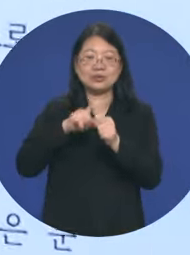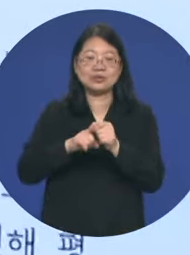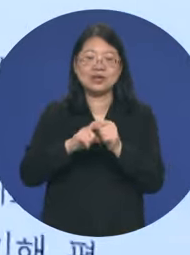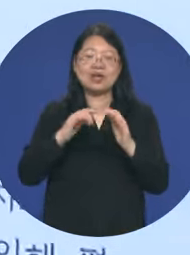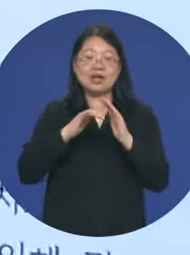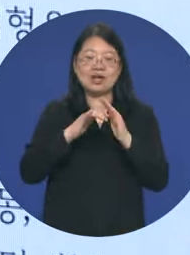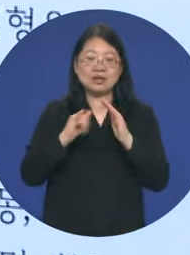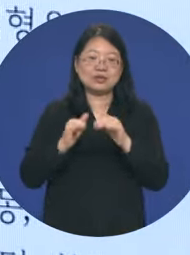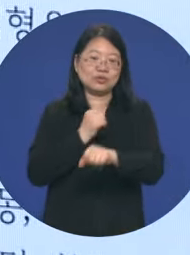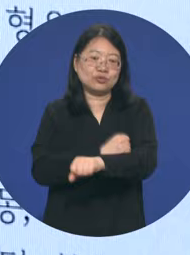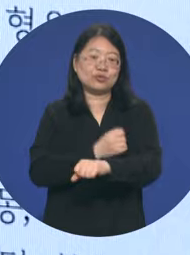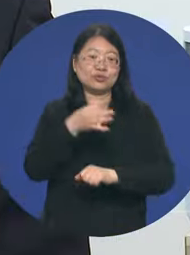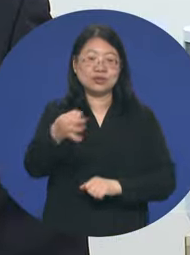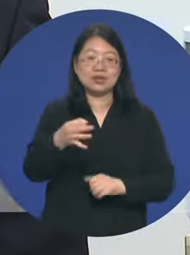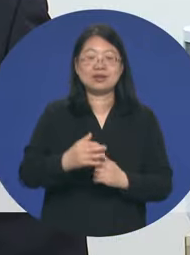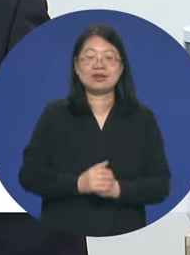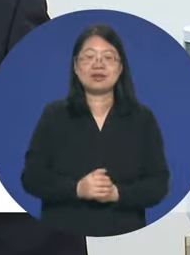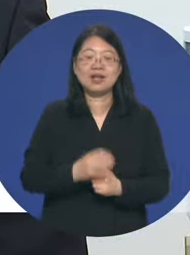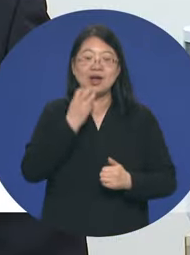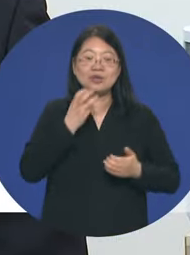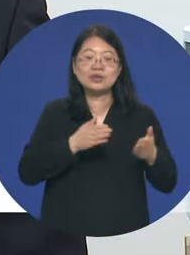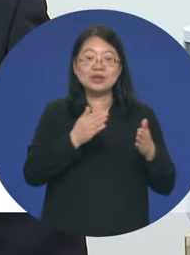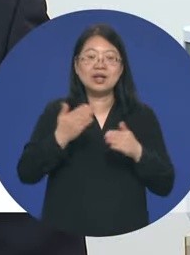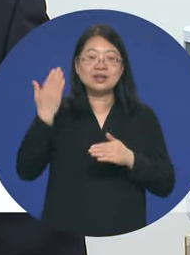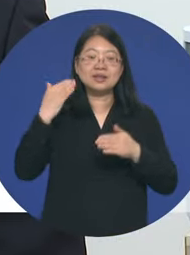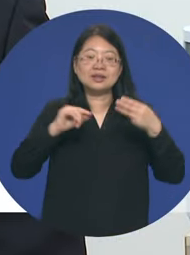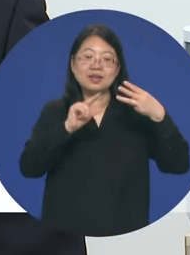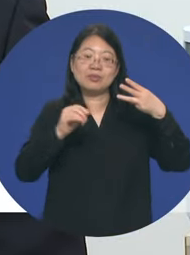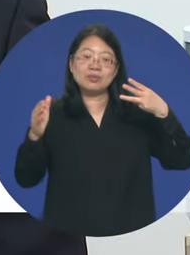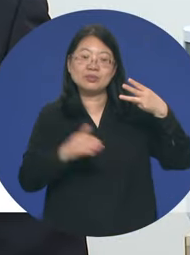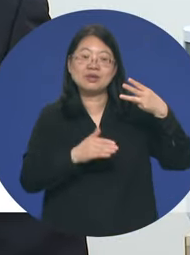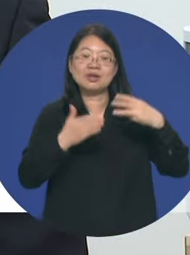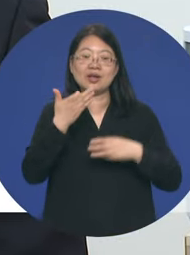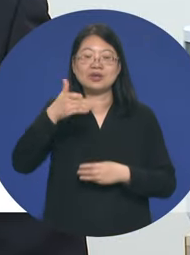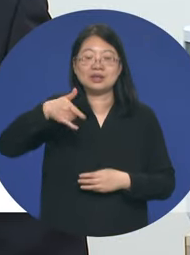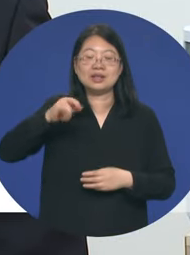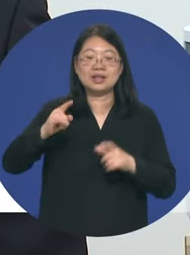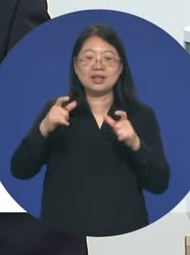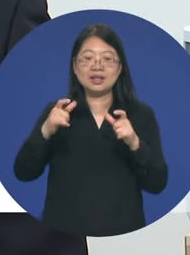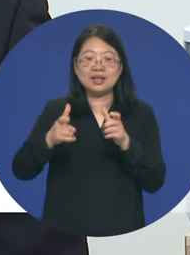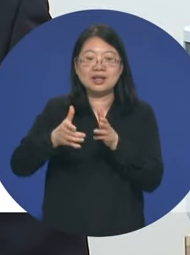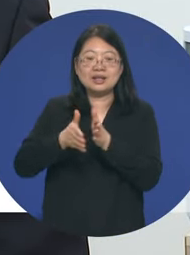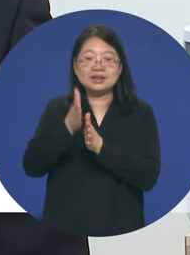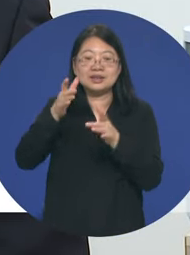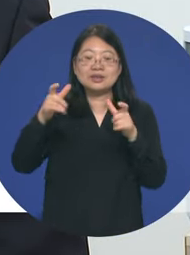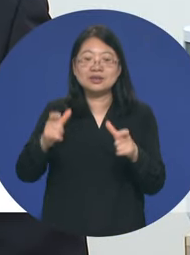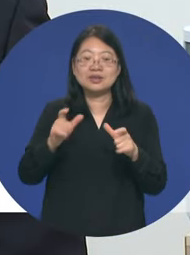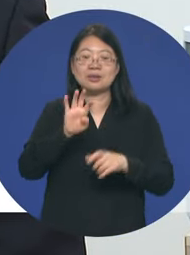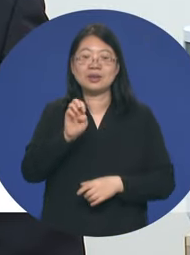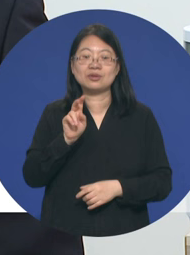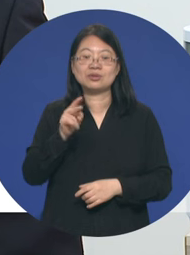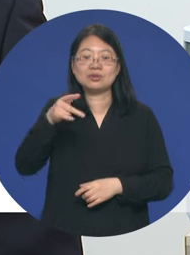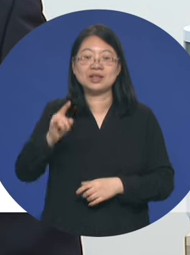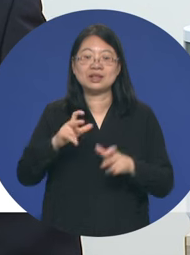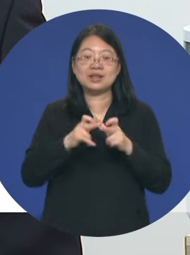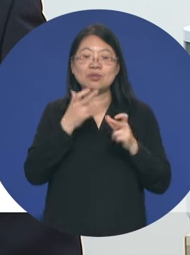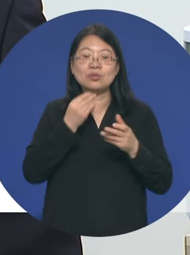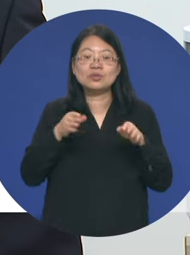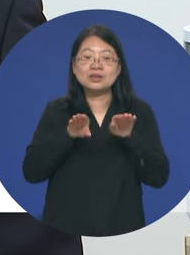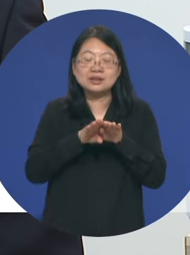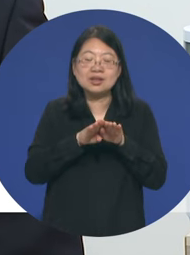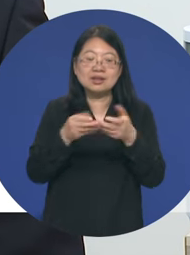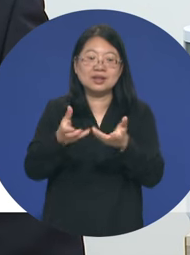가족 수당도 지원합니다. 경기도는 지난 3월부터 19개 시군 42개 장애인 복지시설 및